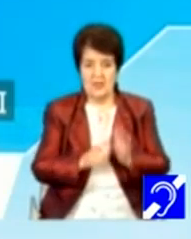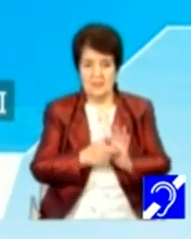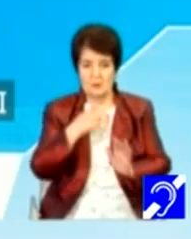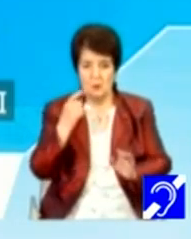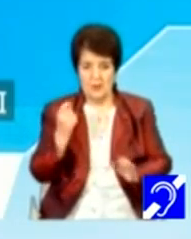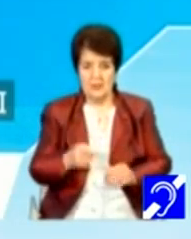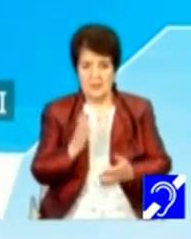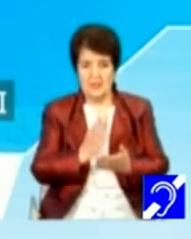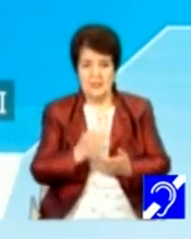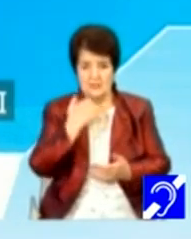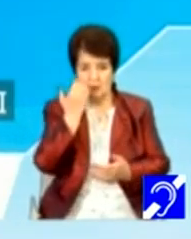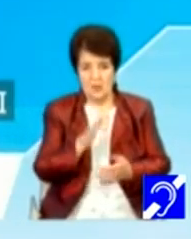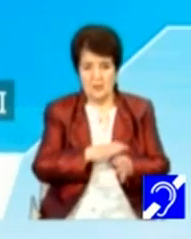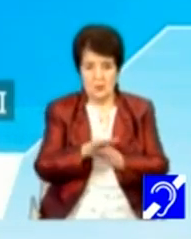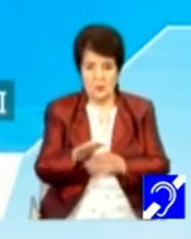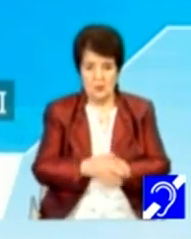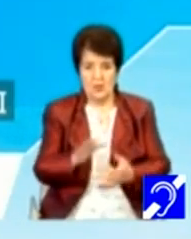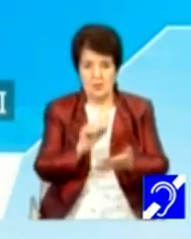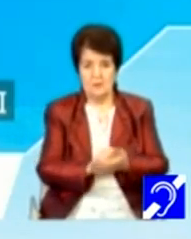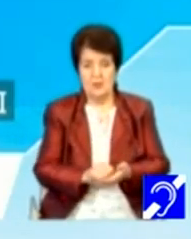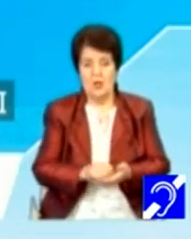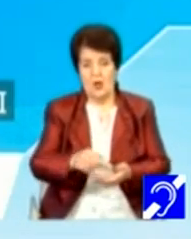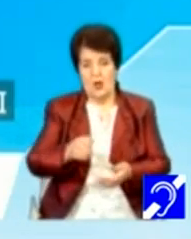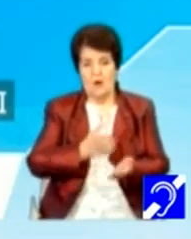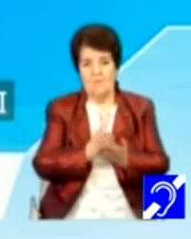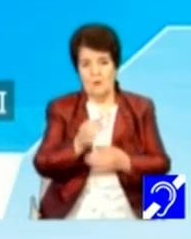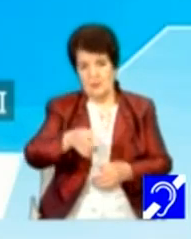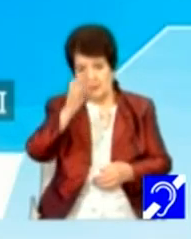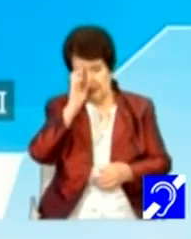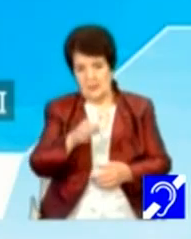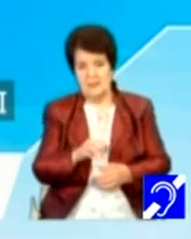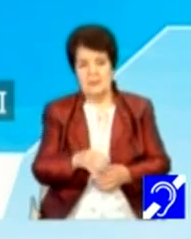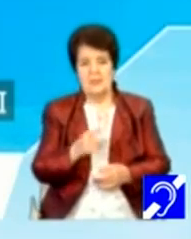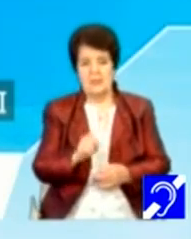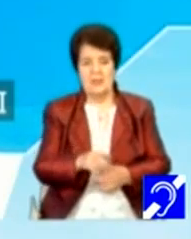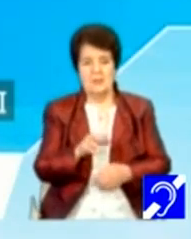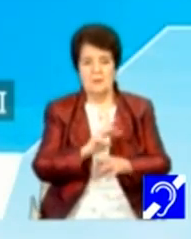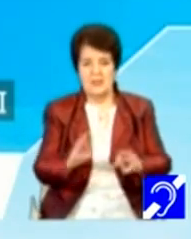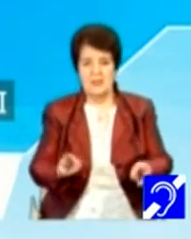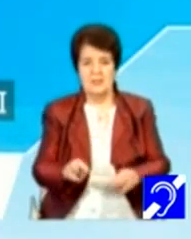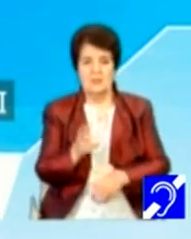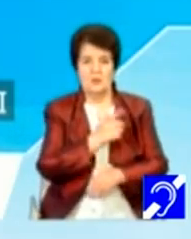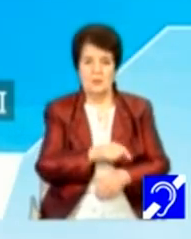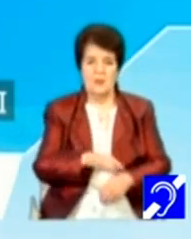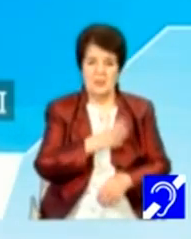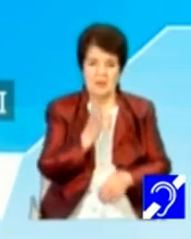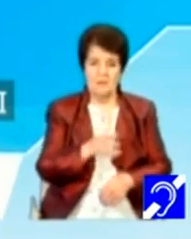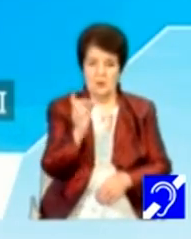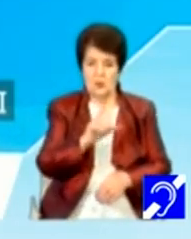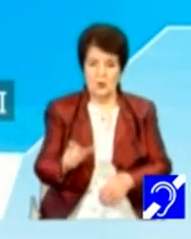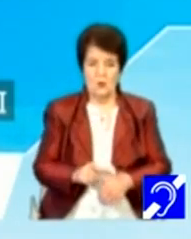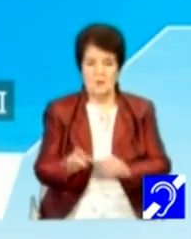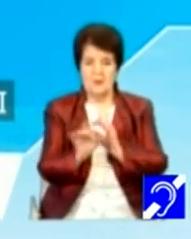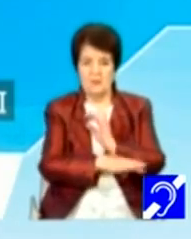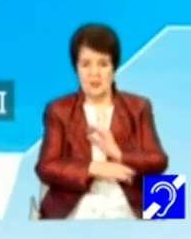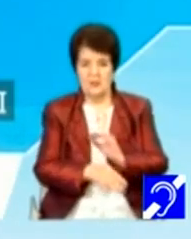politică. Este o nerușinare totală atunci când ai ocupat funcții de stat, când ai fost consultant, ministru sau deputat, și în timp ce lumea zace în